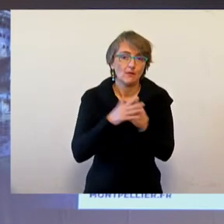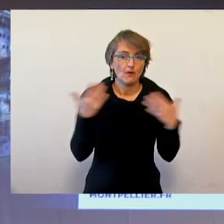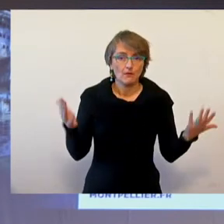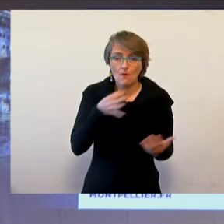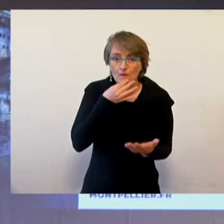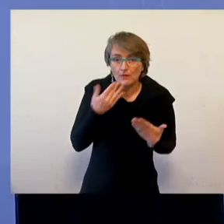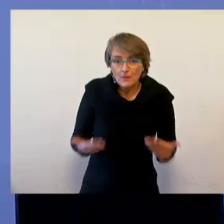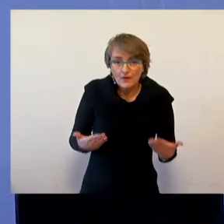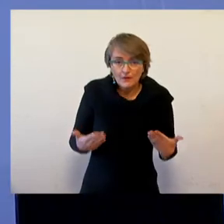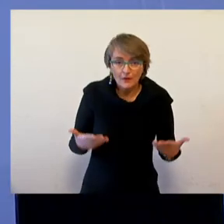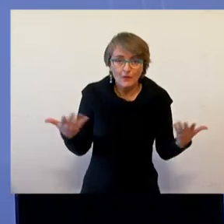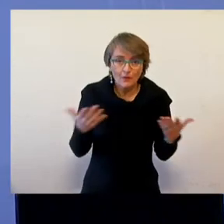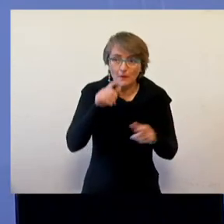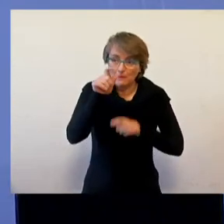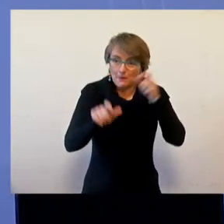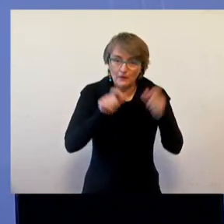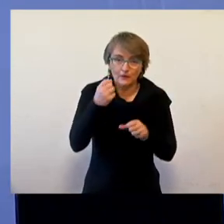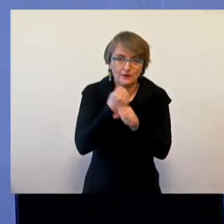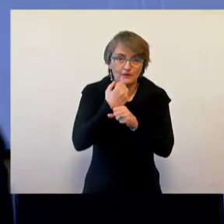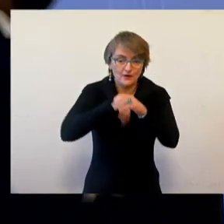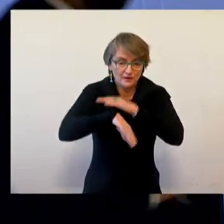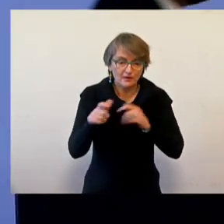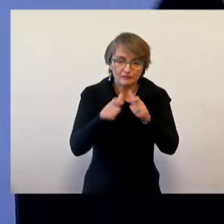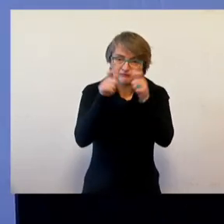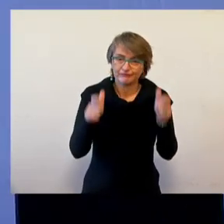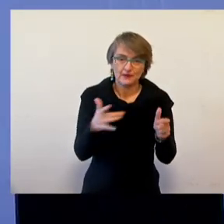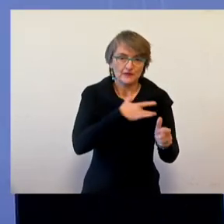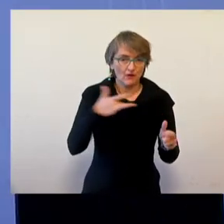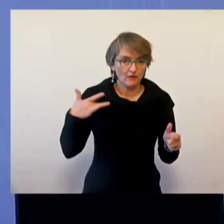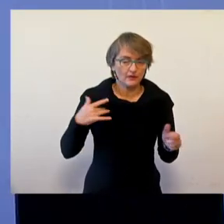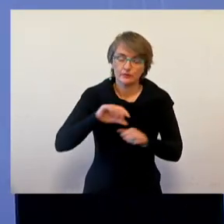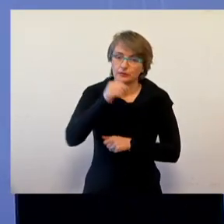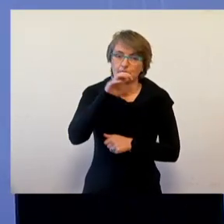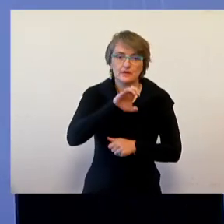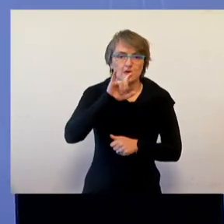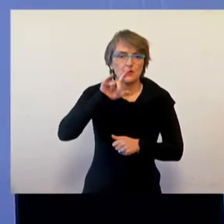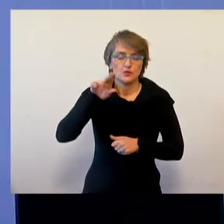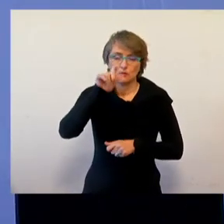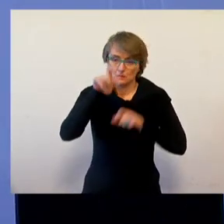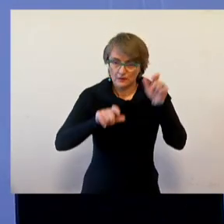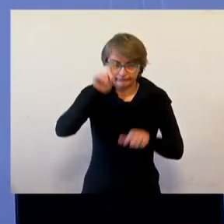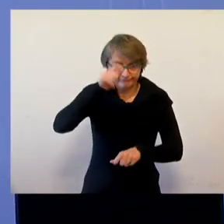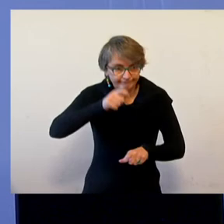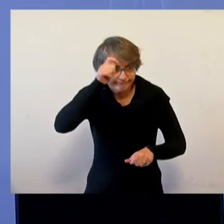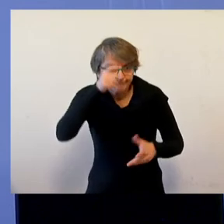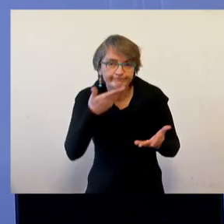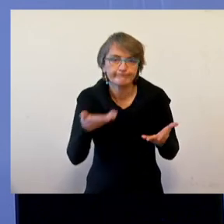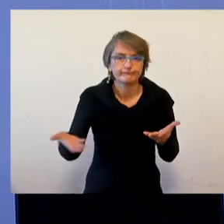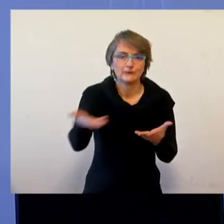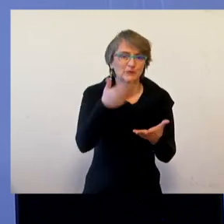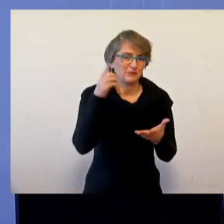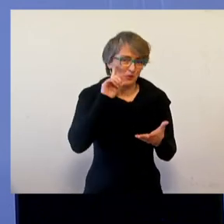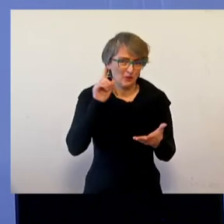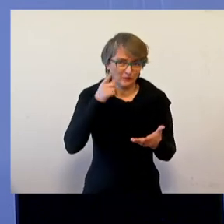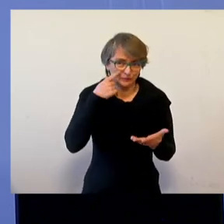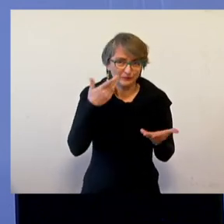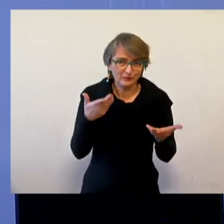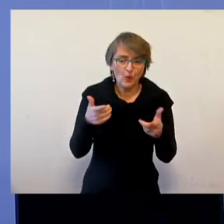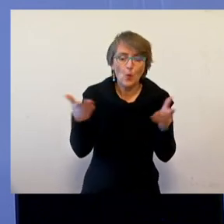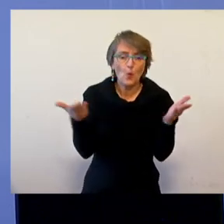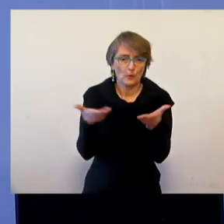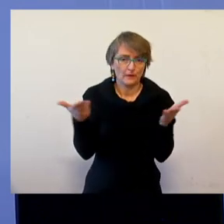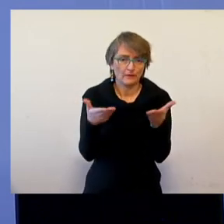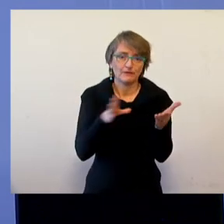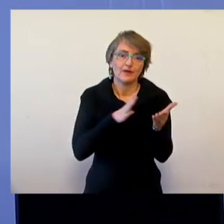des établissements de santé, en particulier du CHU, qui, comme vous le savez, a dû déclencher son plan blanc pour plusieurs